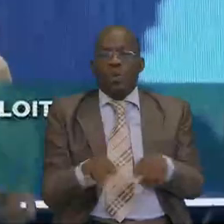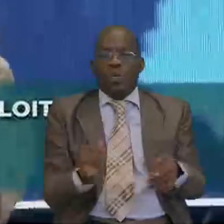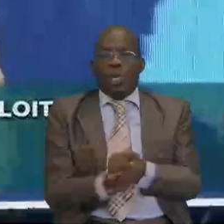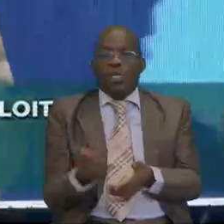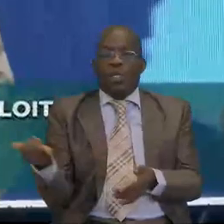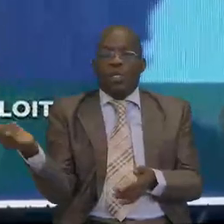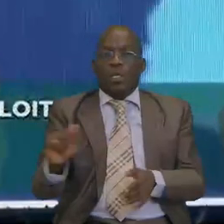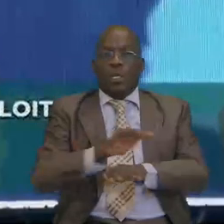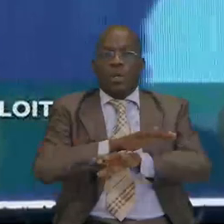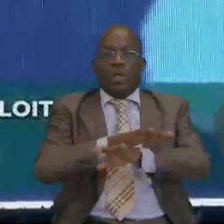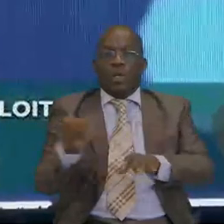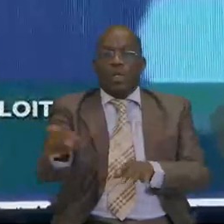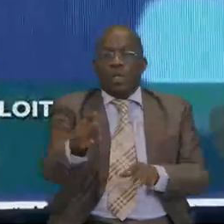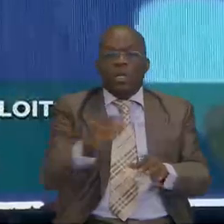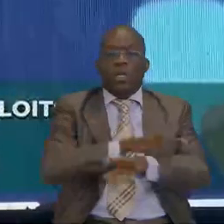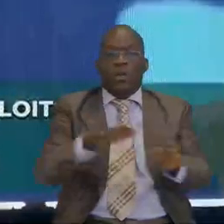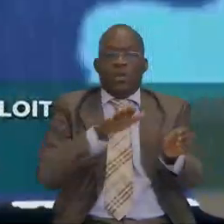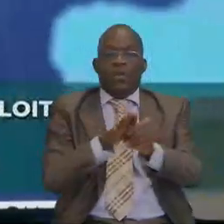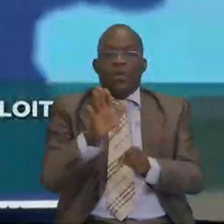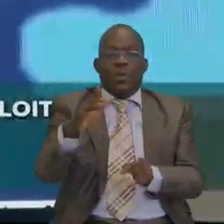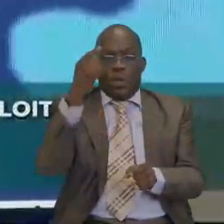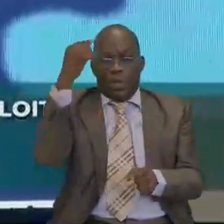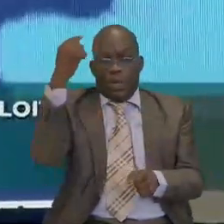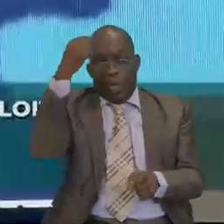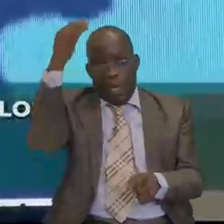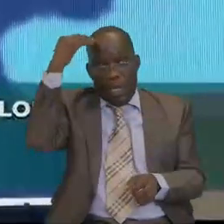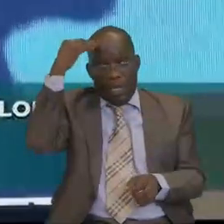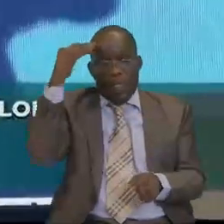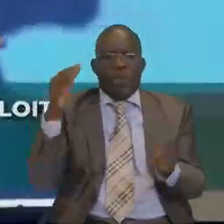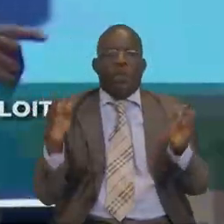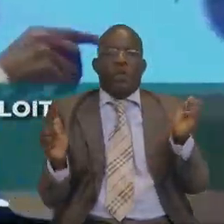ne tout détourne pas ta tête par ces flatteries.